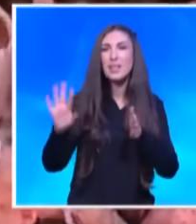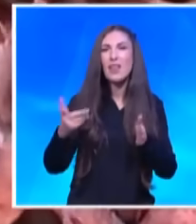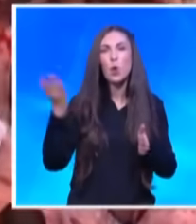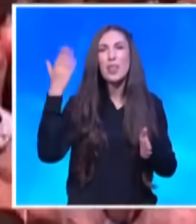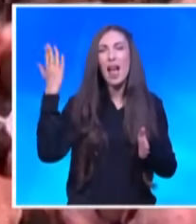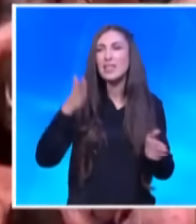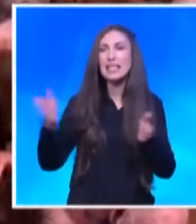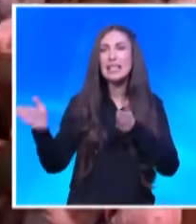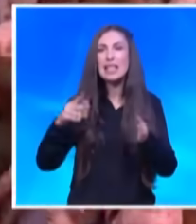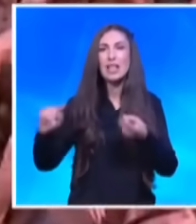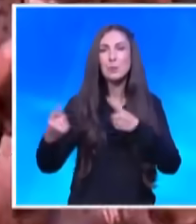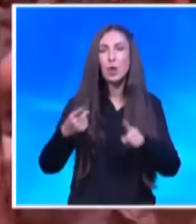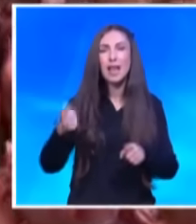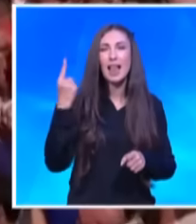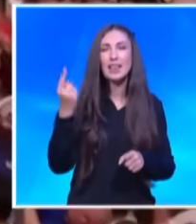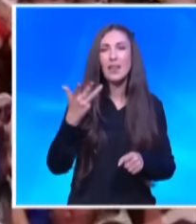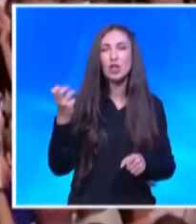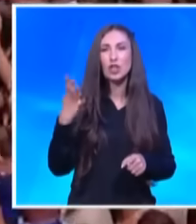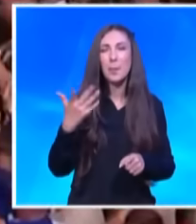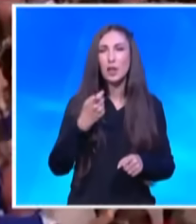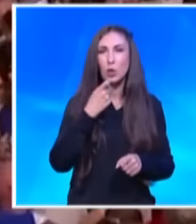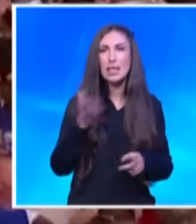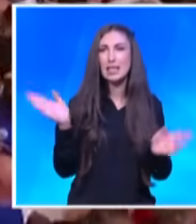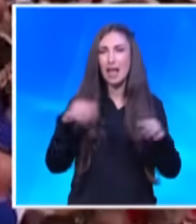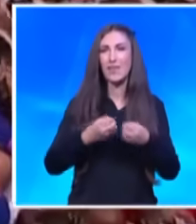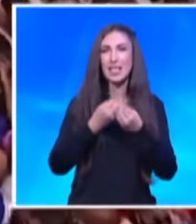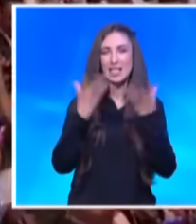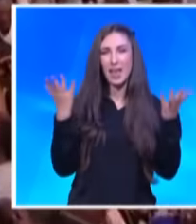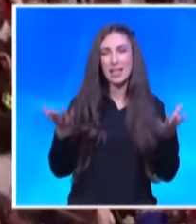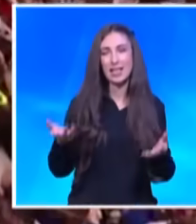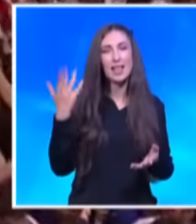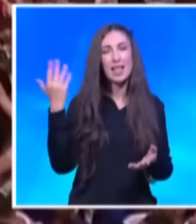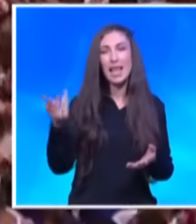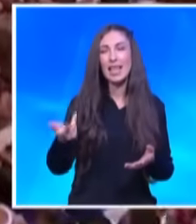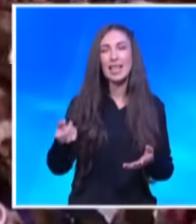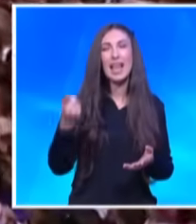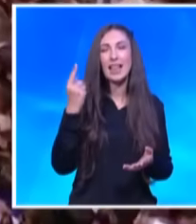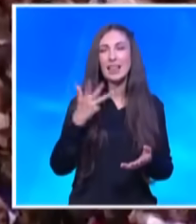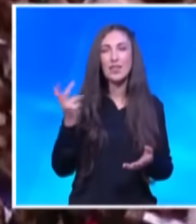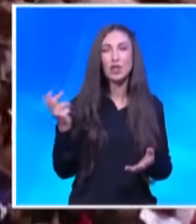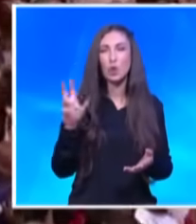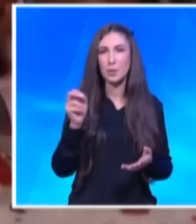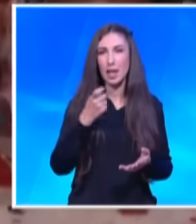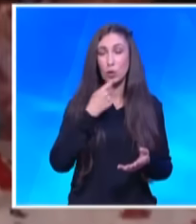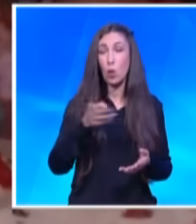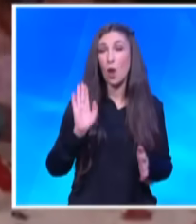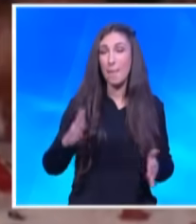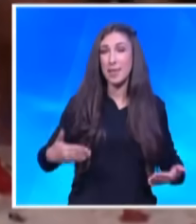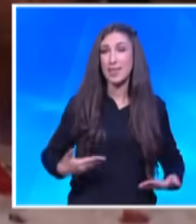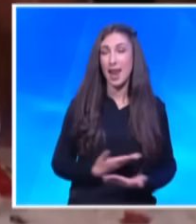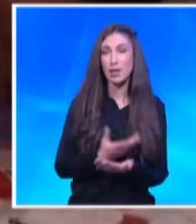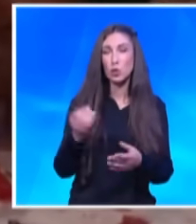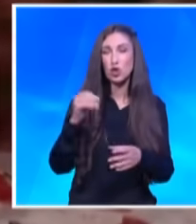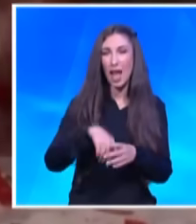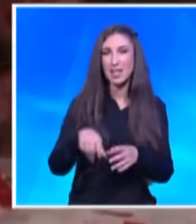през 1945 година и става популярен през 80-те години на 20 век. Заради големия интерес,